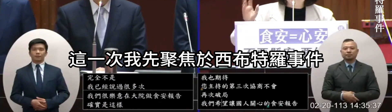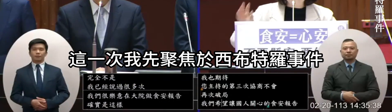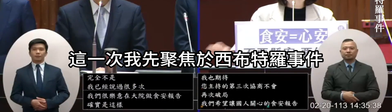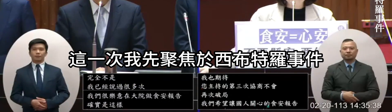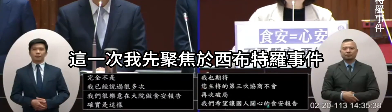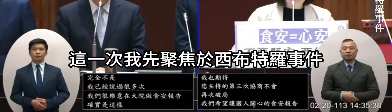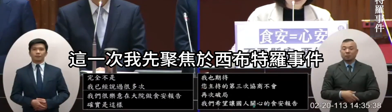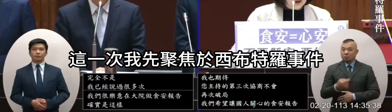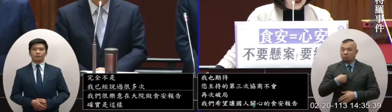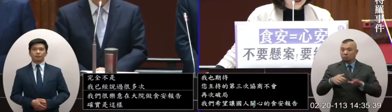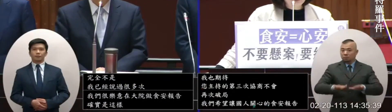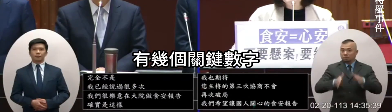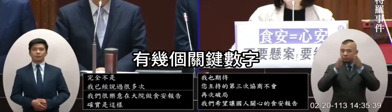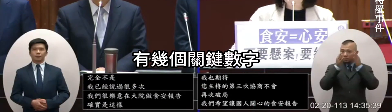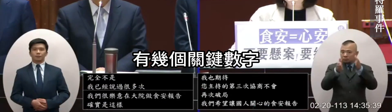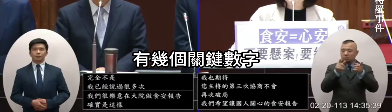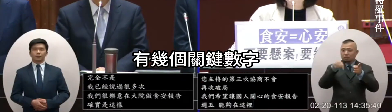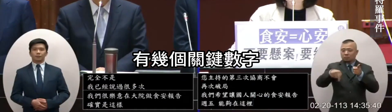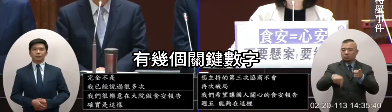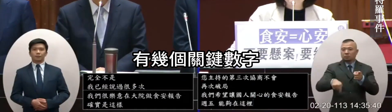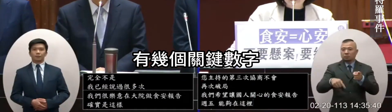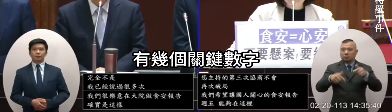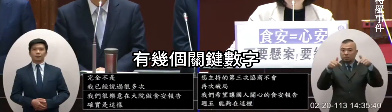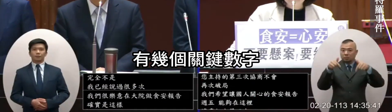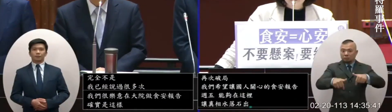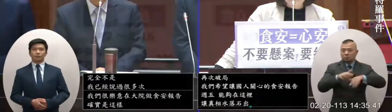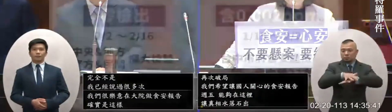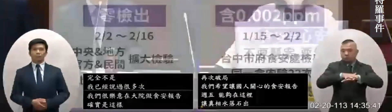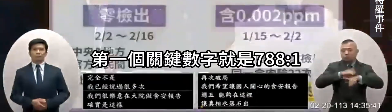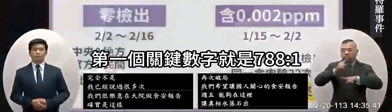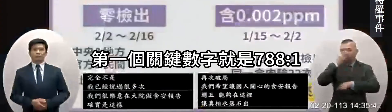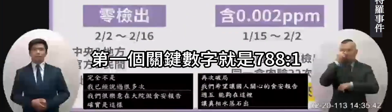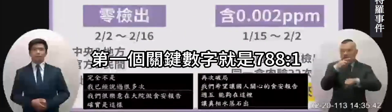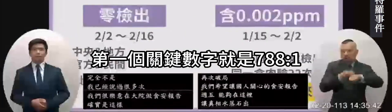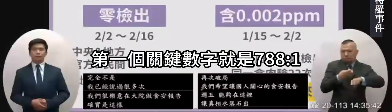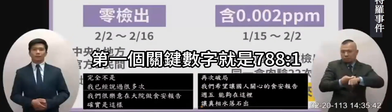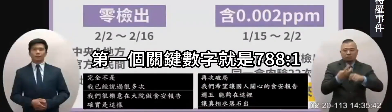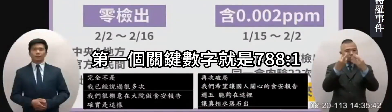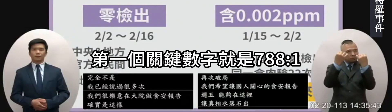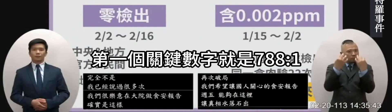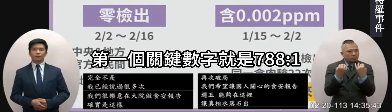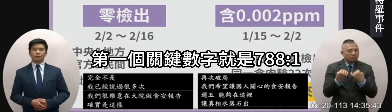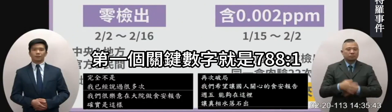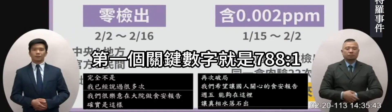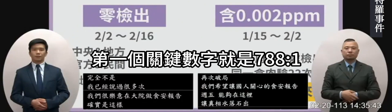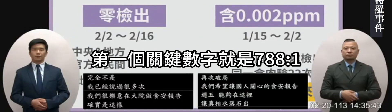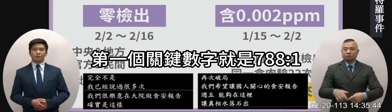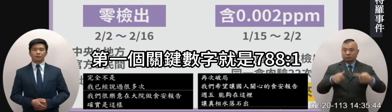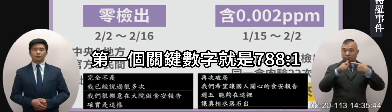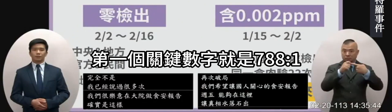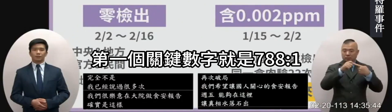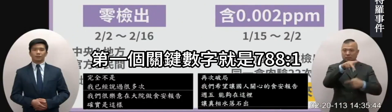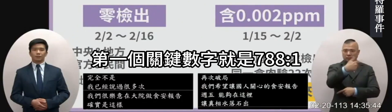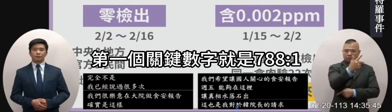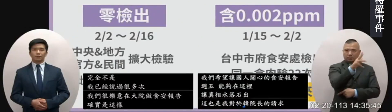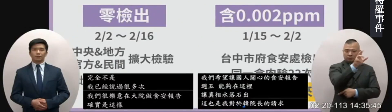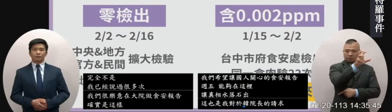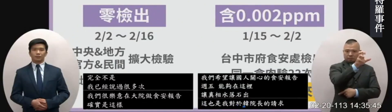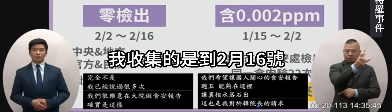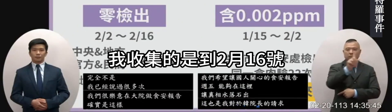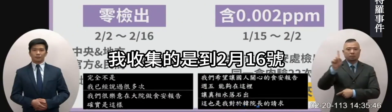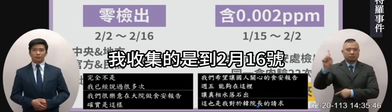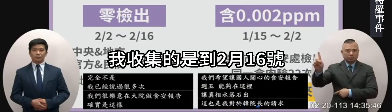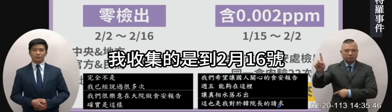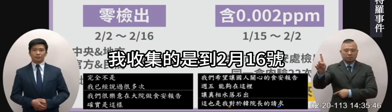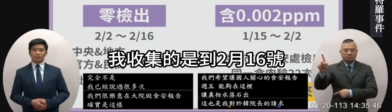于希普特罗事件，有几个关键数字。第一个关键数字就是788:1，